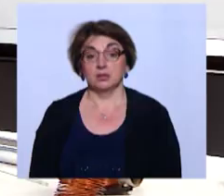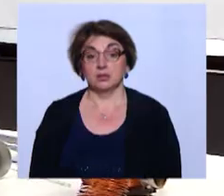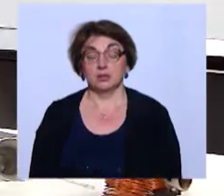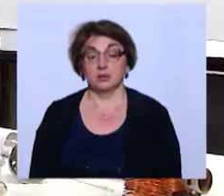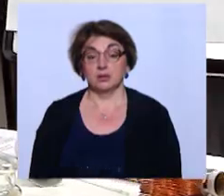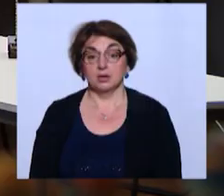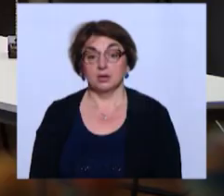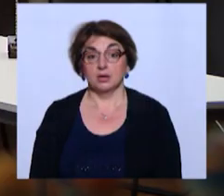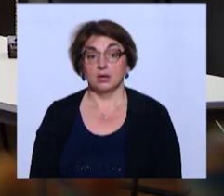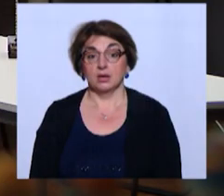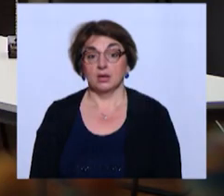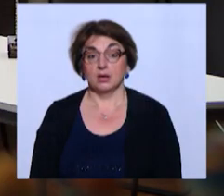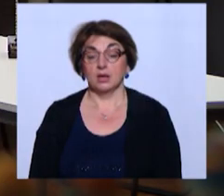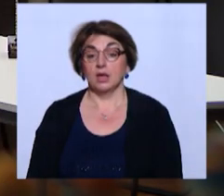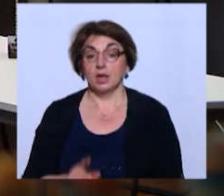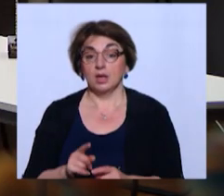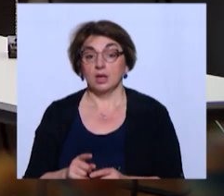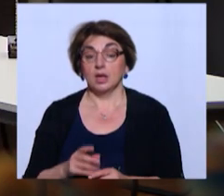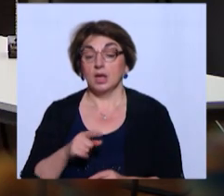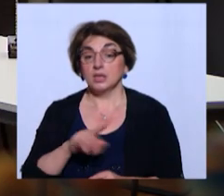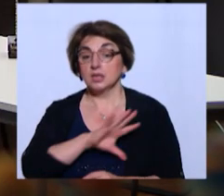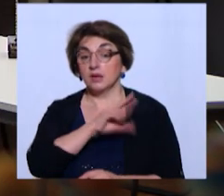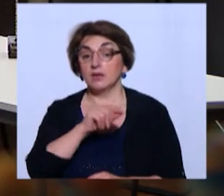მოდით ახლა გადავიდეთ ქიმიურ თვისებებზე.